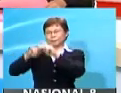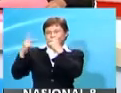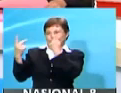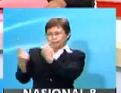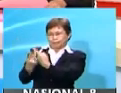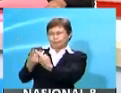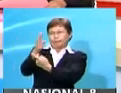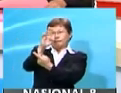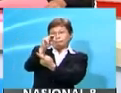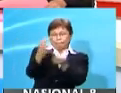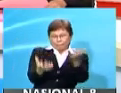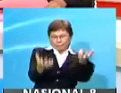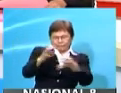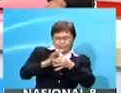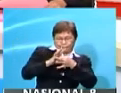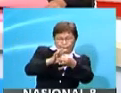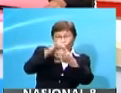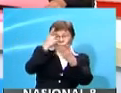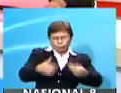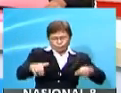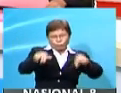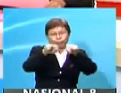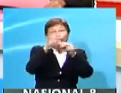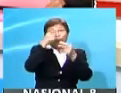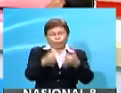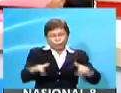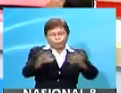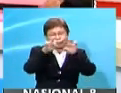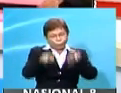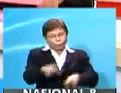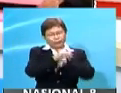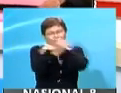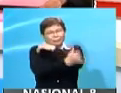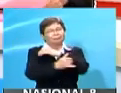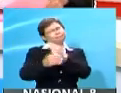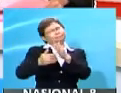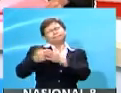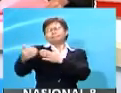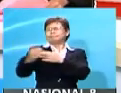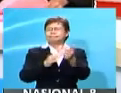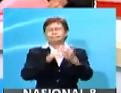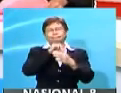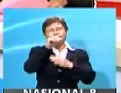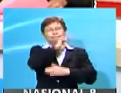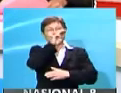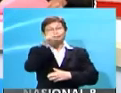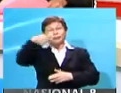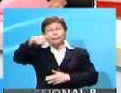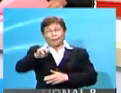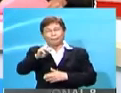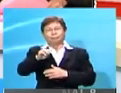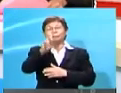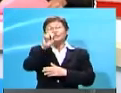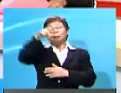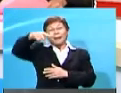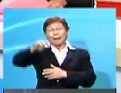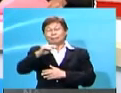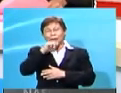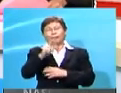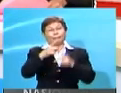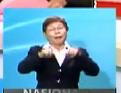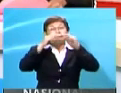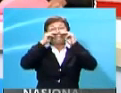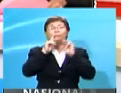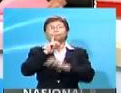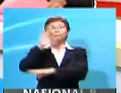komponen BN demi kepentingan R gar biarun tidak lagi memegang jawatan dalam kabinet timbalan Presiden umno itu berjanji akan